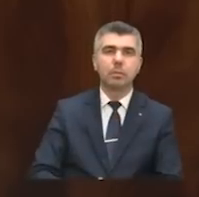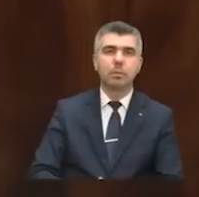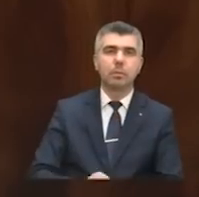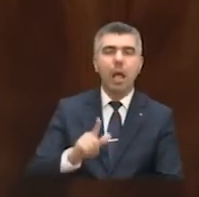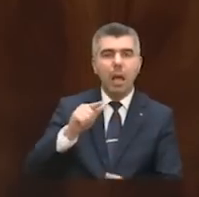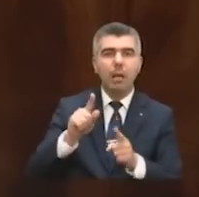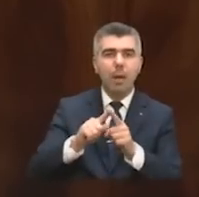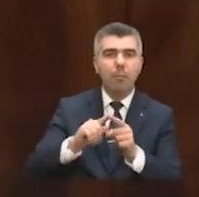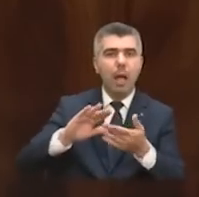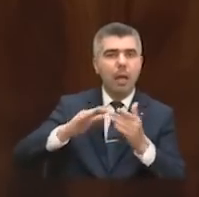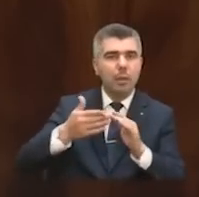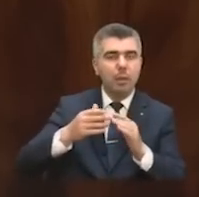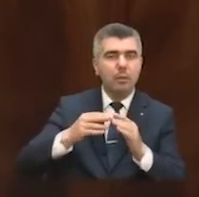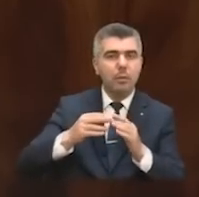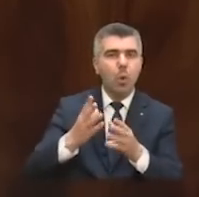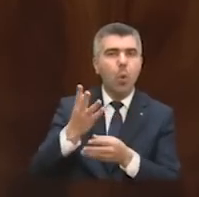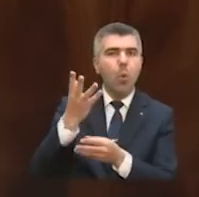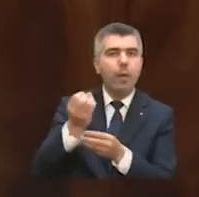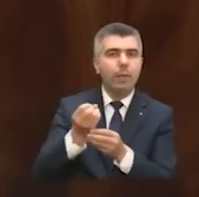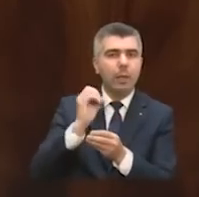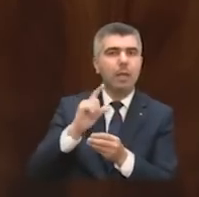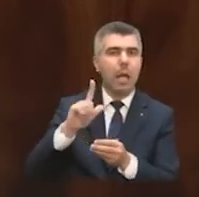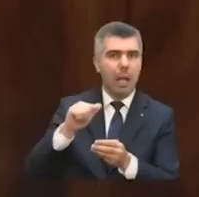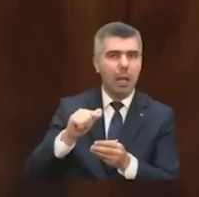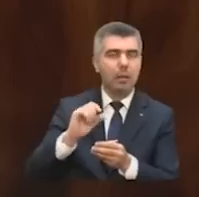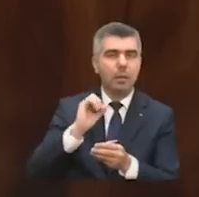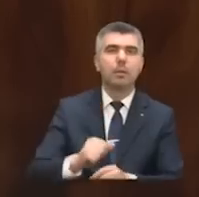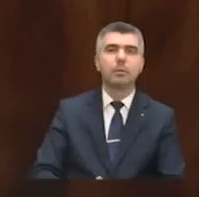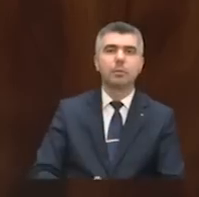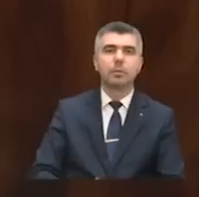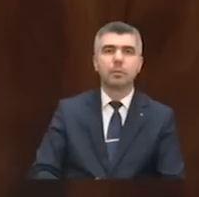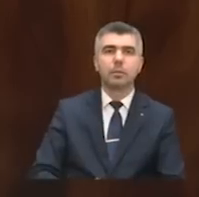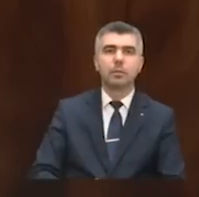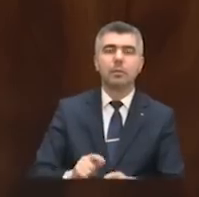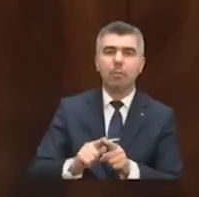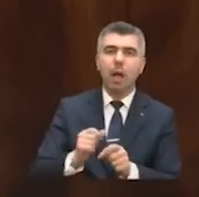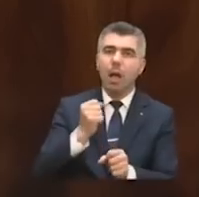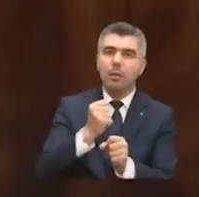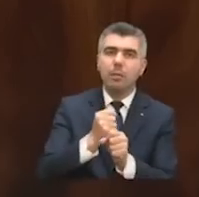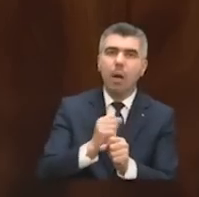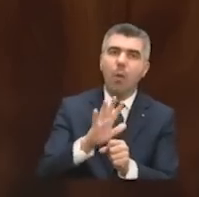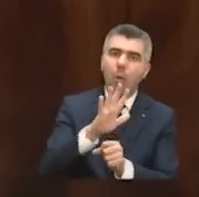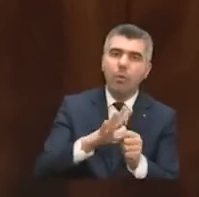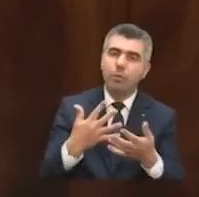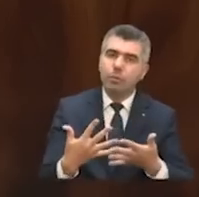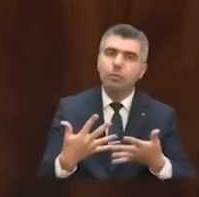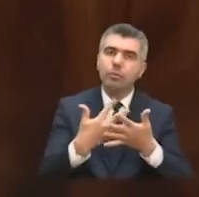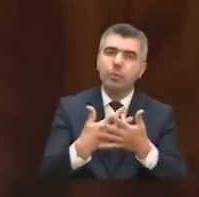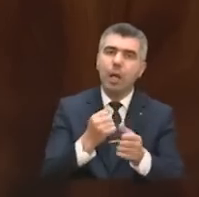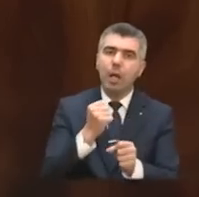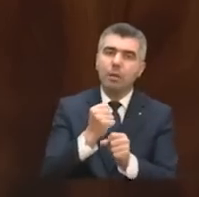عنده ريزو، عنده الواي فاي وكيشتغل، واحد يعني ليسباس كووركينغ مشترك ديال